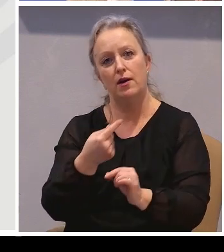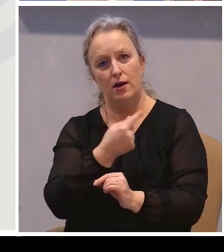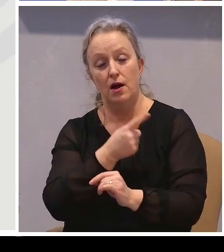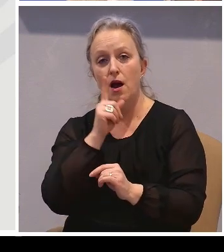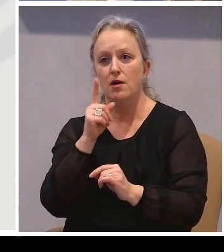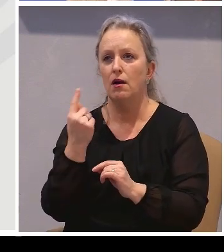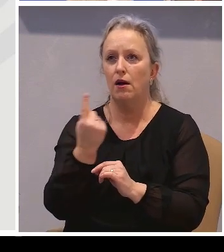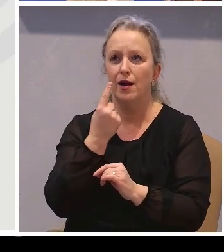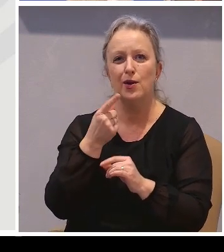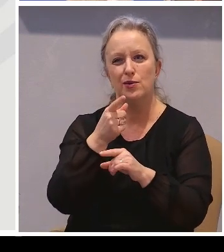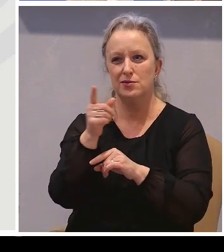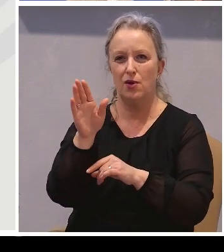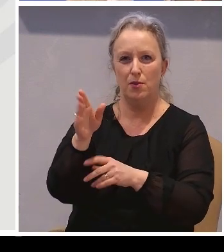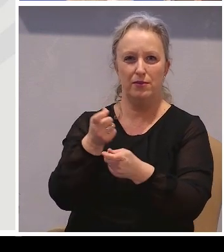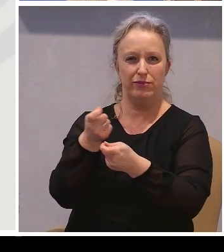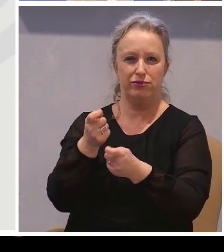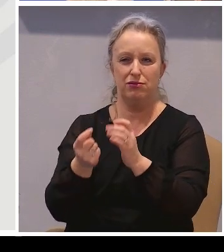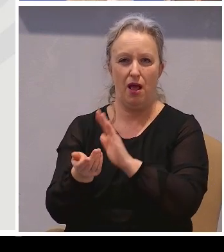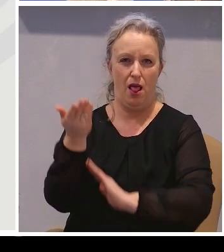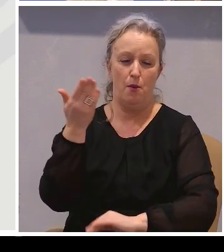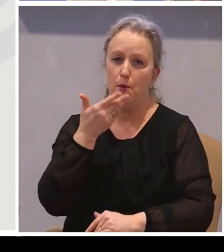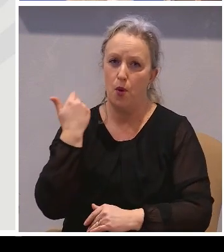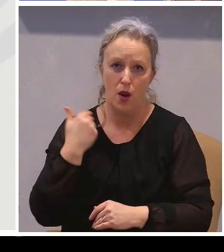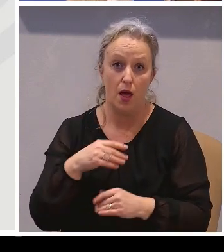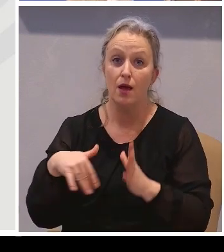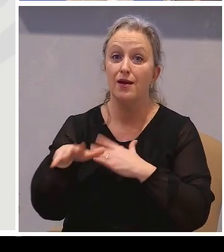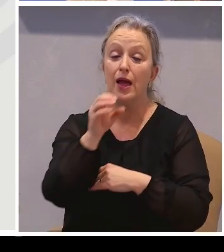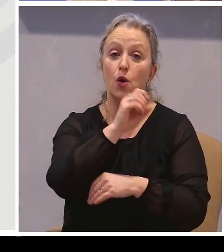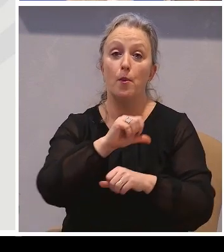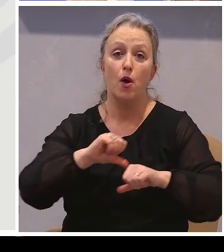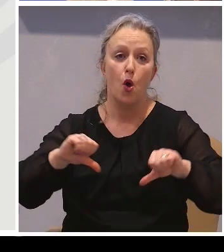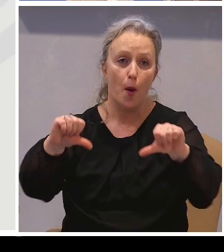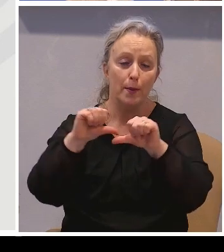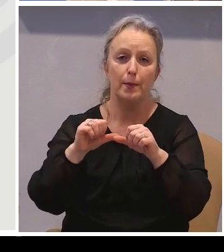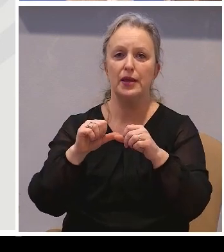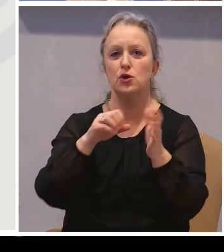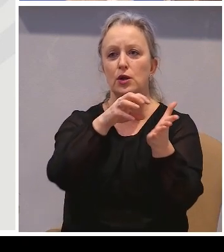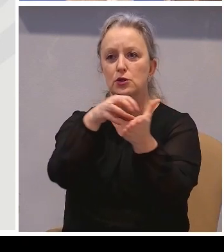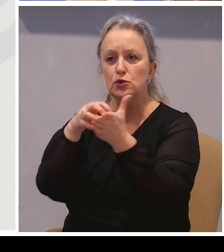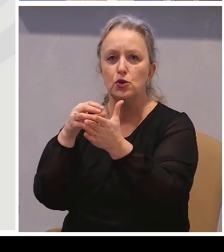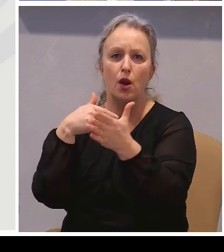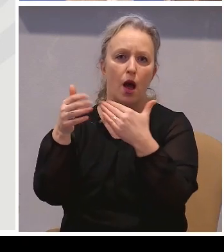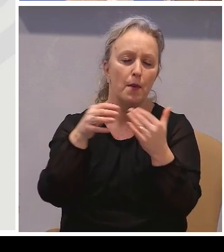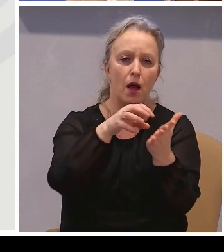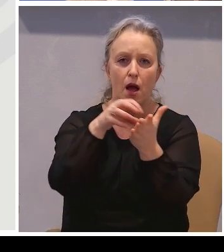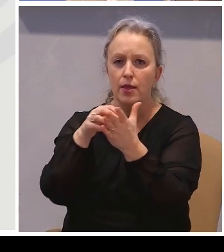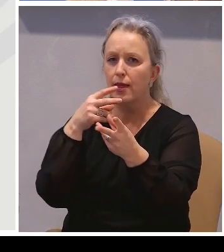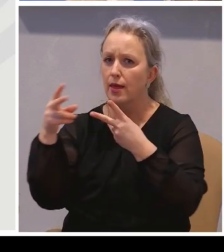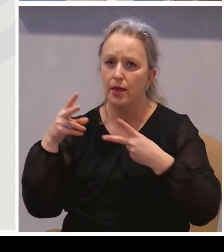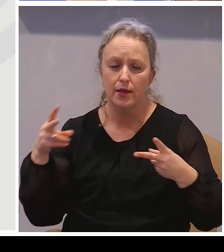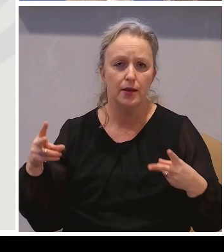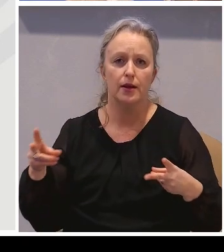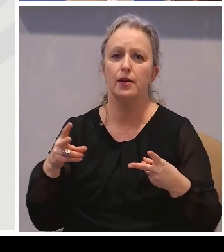ainult clinical nende trials. initsieeritud, et Here you can kõik see Euroopa the Komisjoni erinevad action plan institutsioonid of the Euroopas, kes European vähegi Medicines puutuvad nii